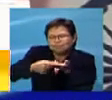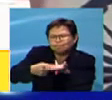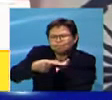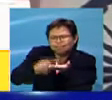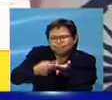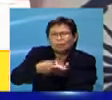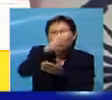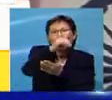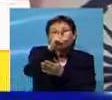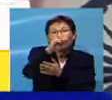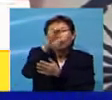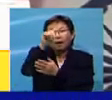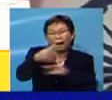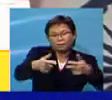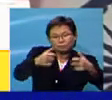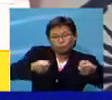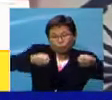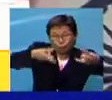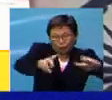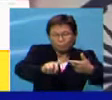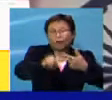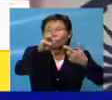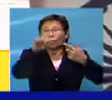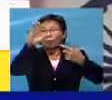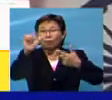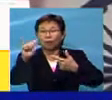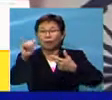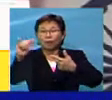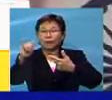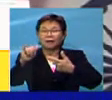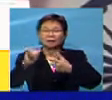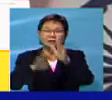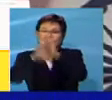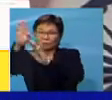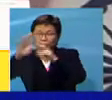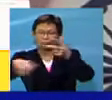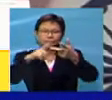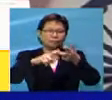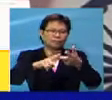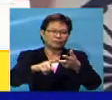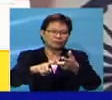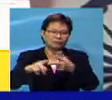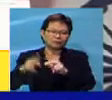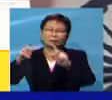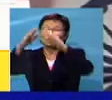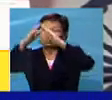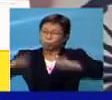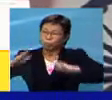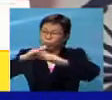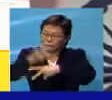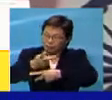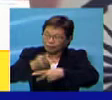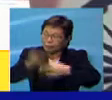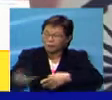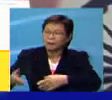Mumbai Coastal expressway Mumbai seafront development floating storage regasification